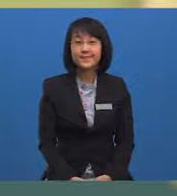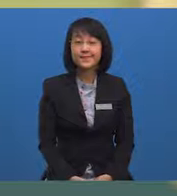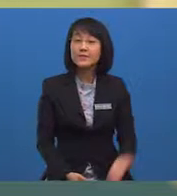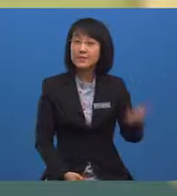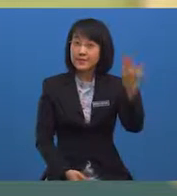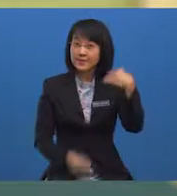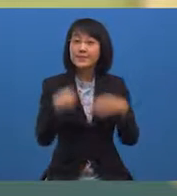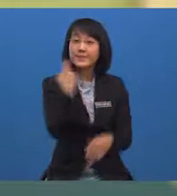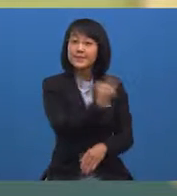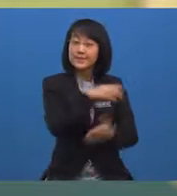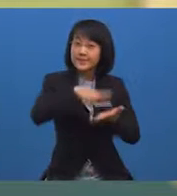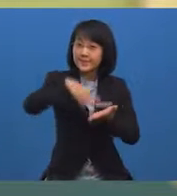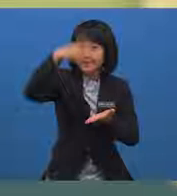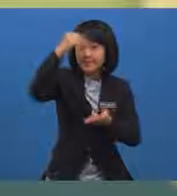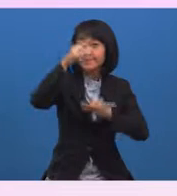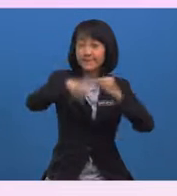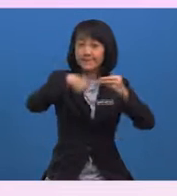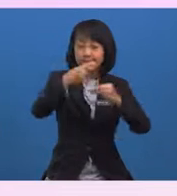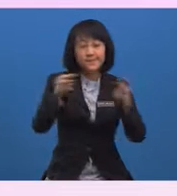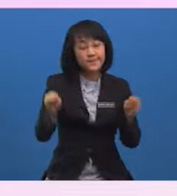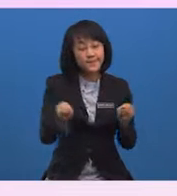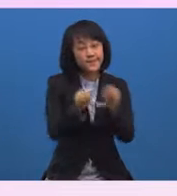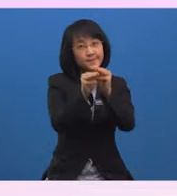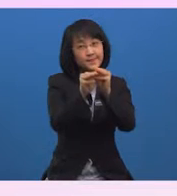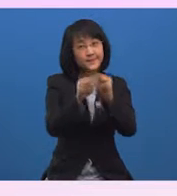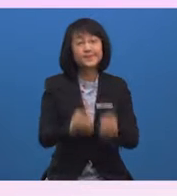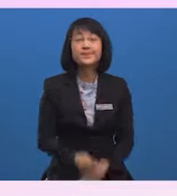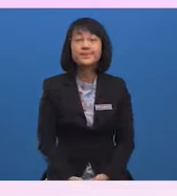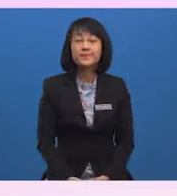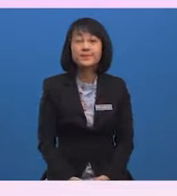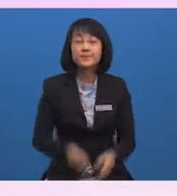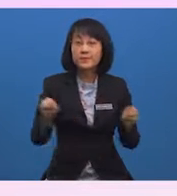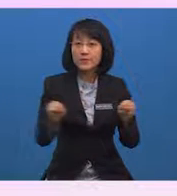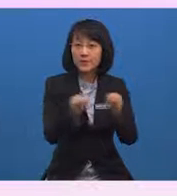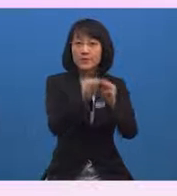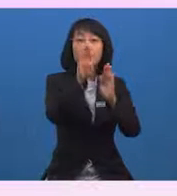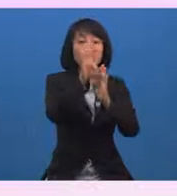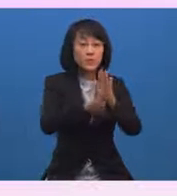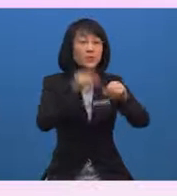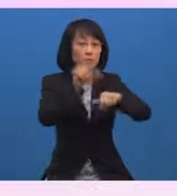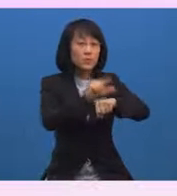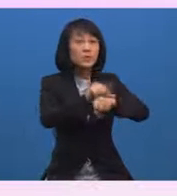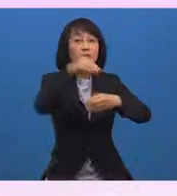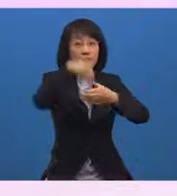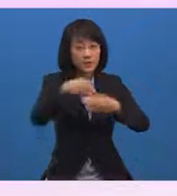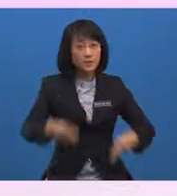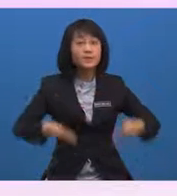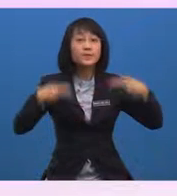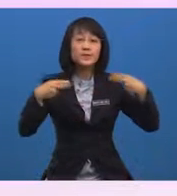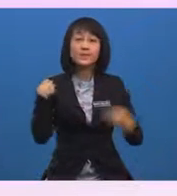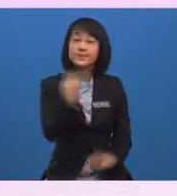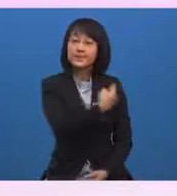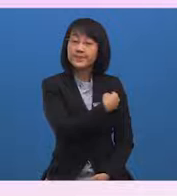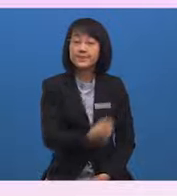Mari kita belajar tentang magnet, murid-murid. Magnet berguna dalam kehidupan seharian. Kegunaan